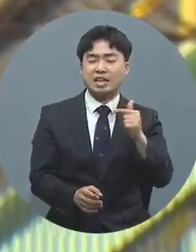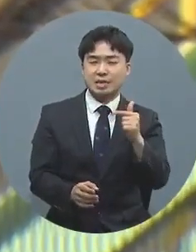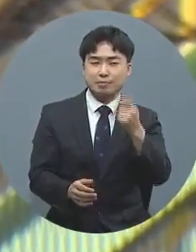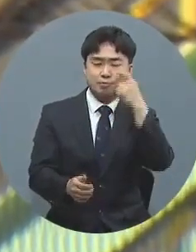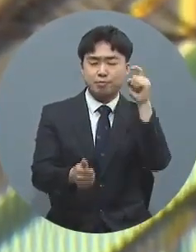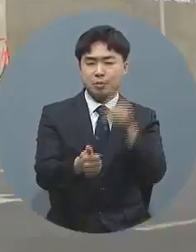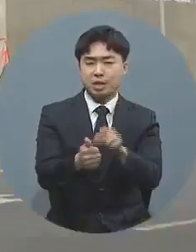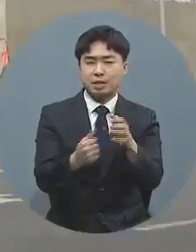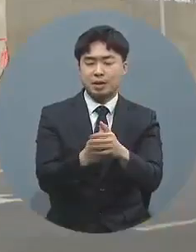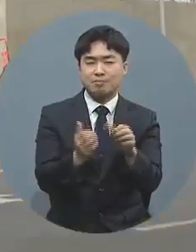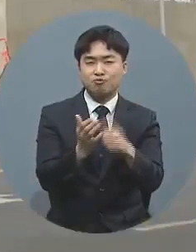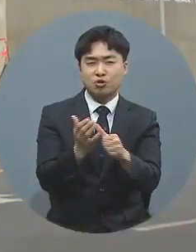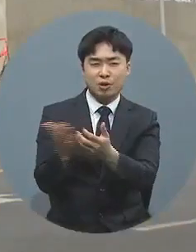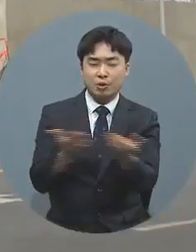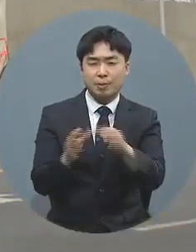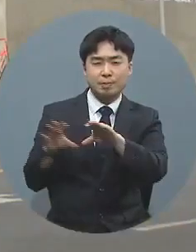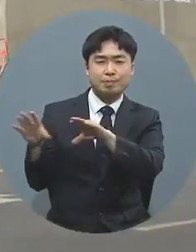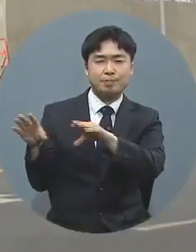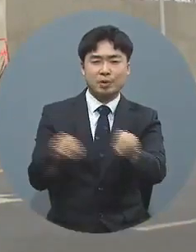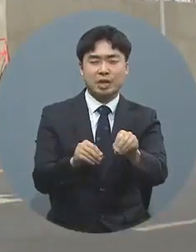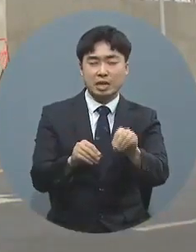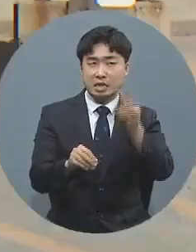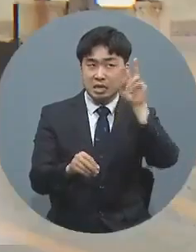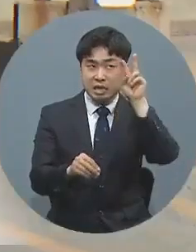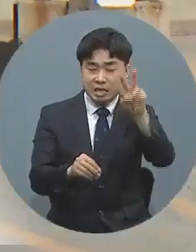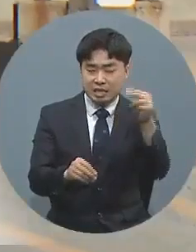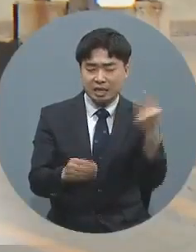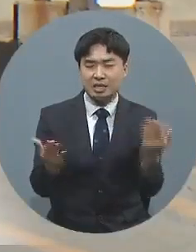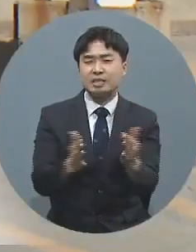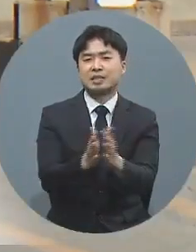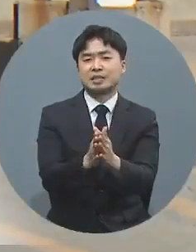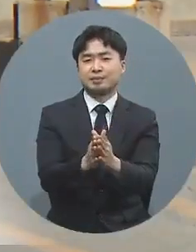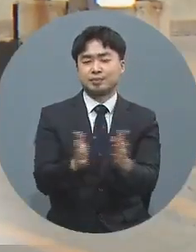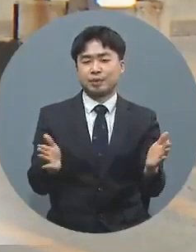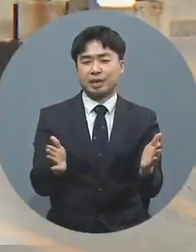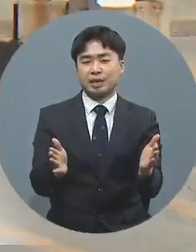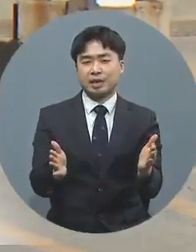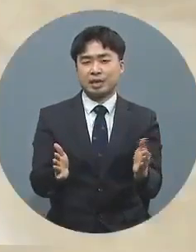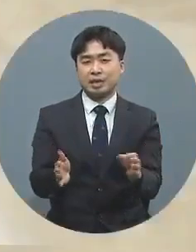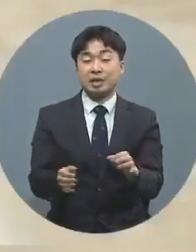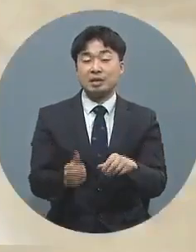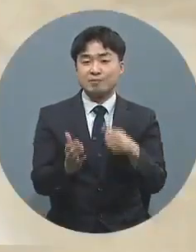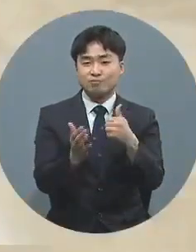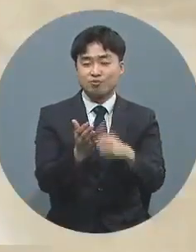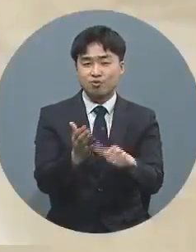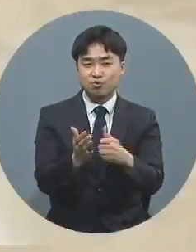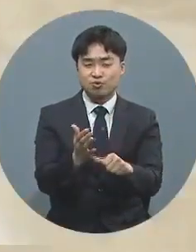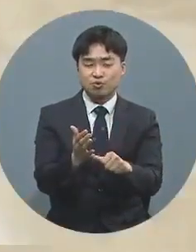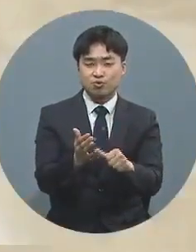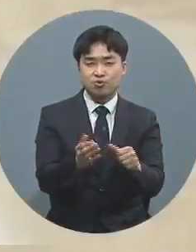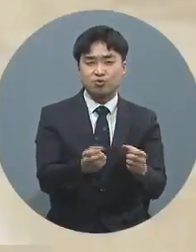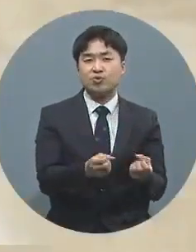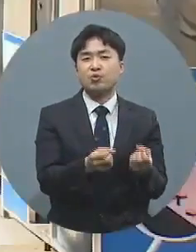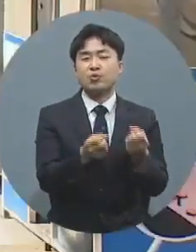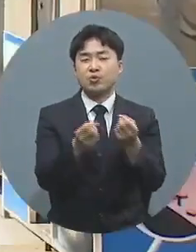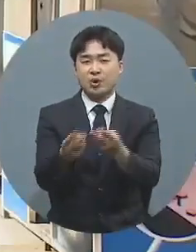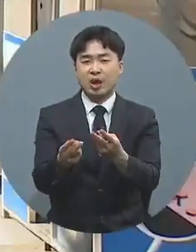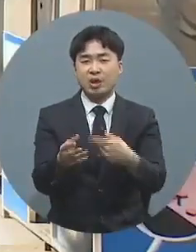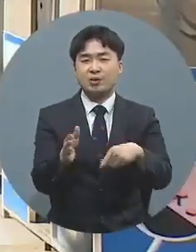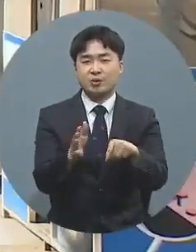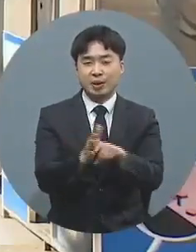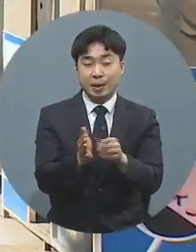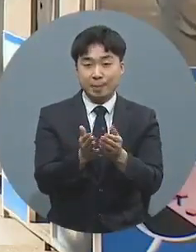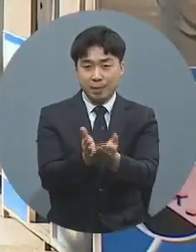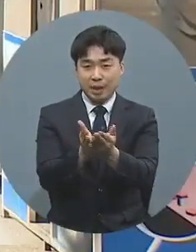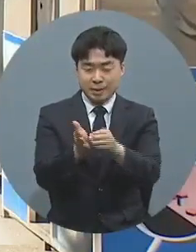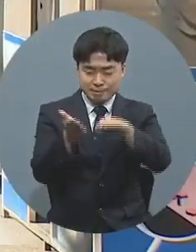전면 중단됐다가 이틀 만에 재개됐습니다. 마약은 선박을 운항할 때 필요한 바닷물을 공급하기 위해 만든 화물선